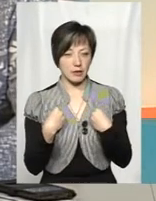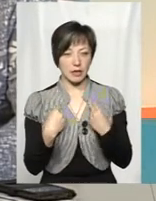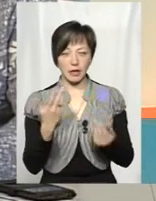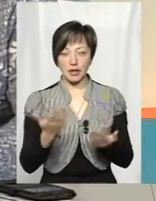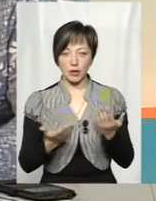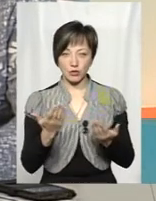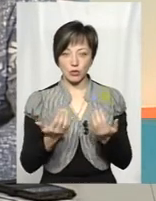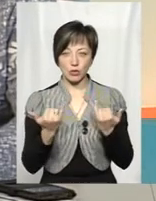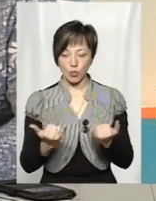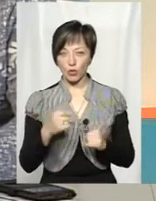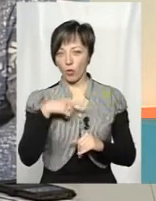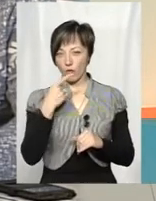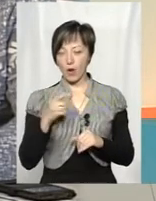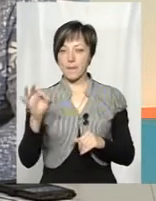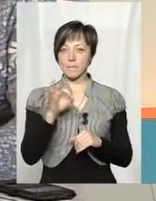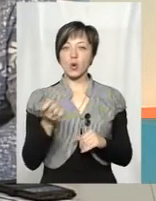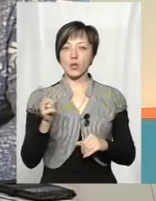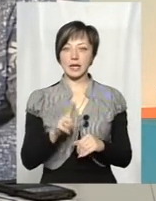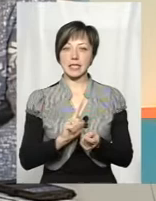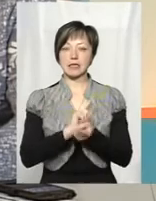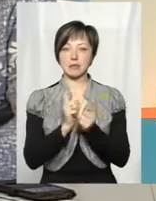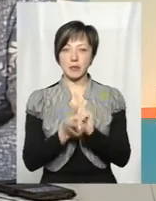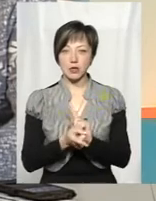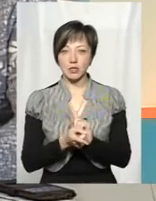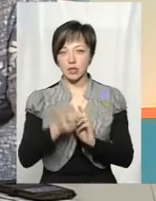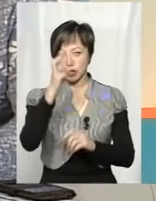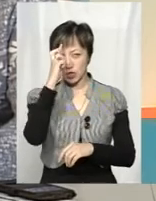ми говоримо сьогодні про те, що ми змінюємося,